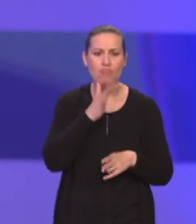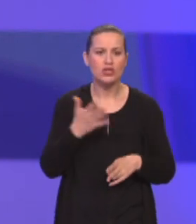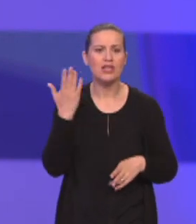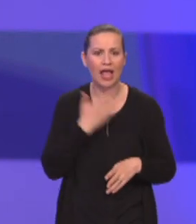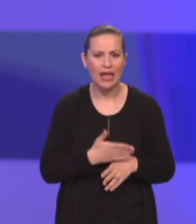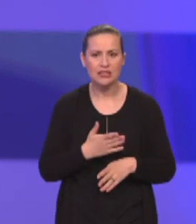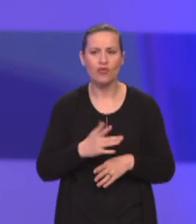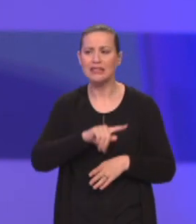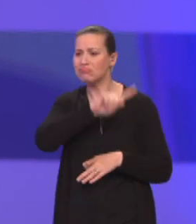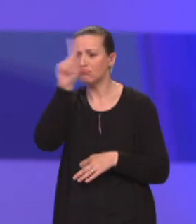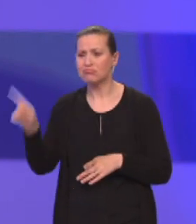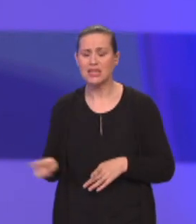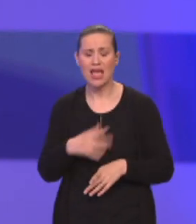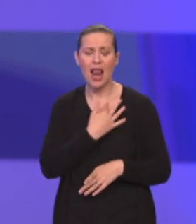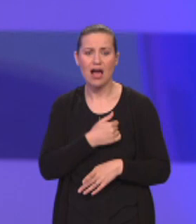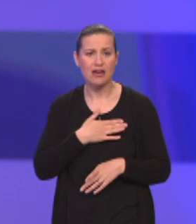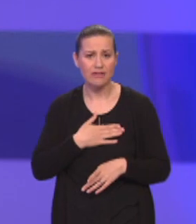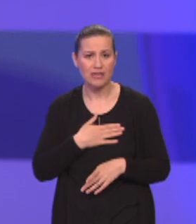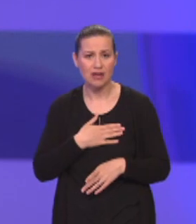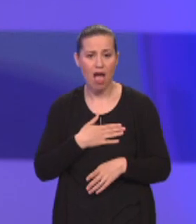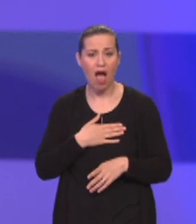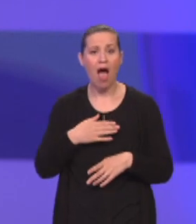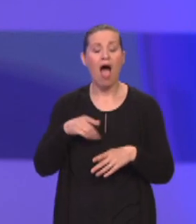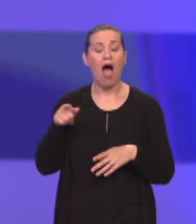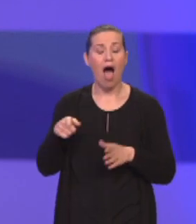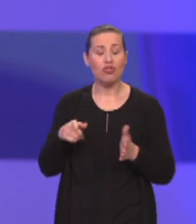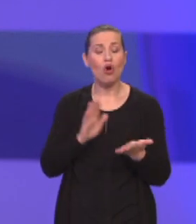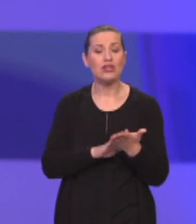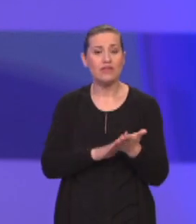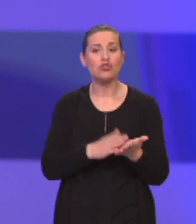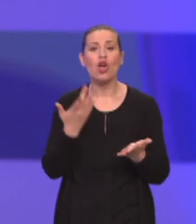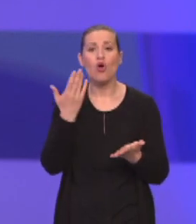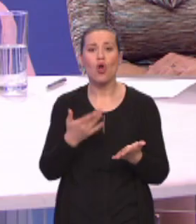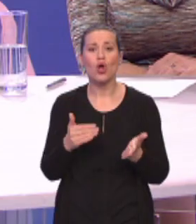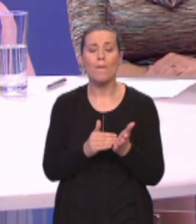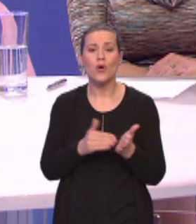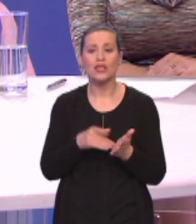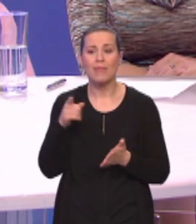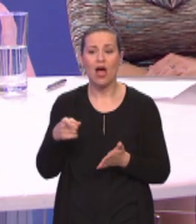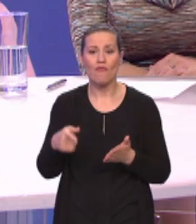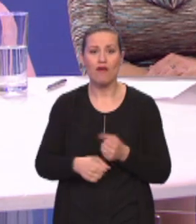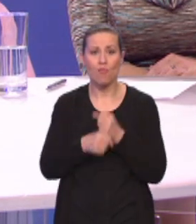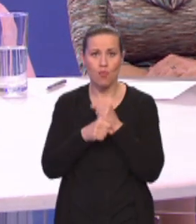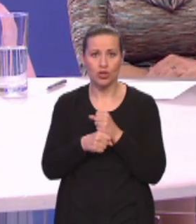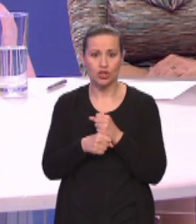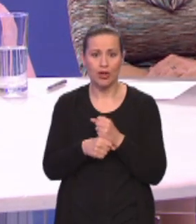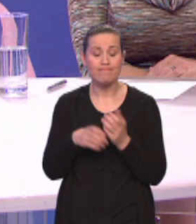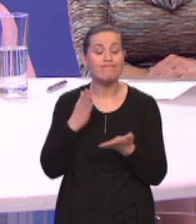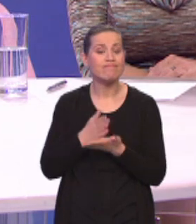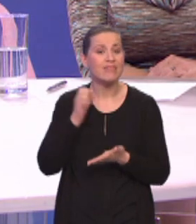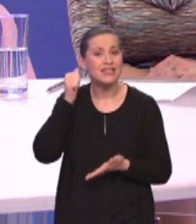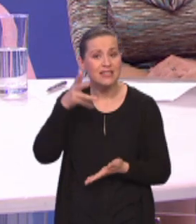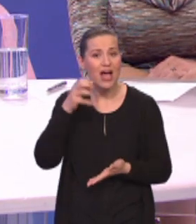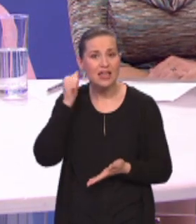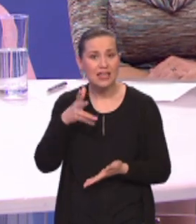Ta najbolje svjedoči kolika je potreba za ovakvom vrstom podrške, a s druge strane mi na dnevnoj bazi više ljudi